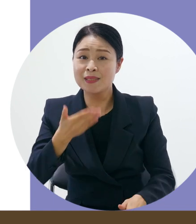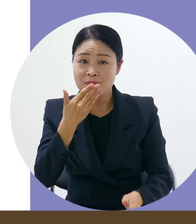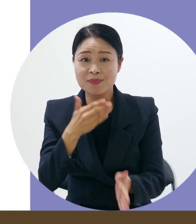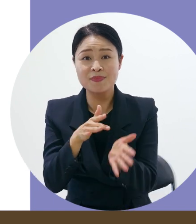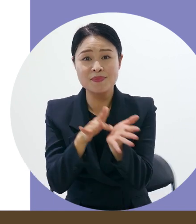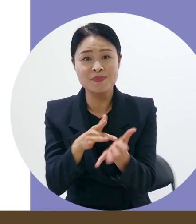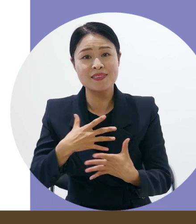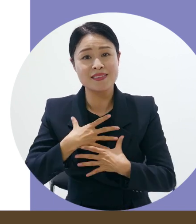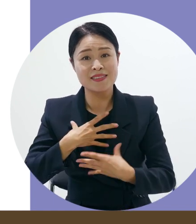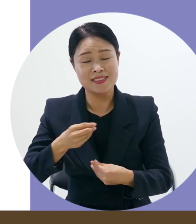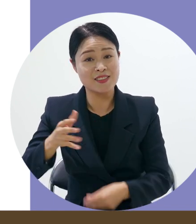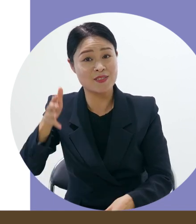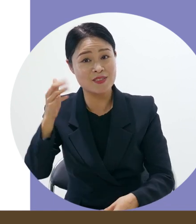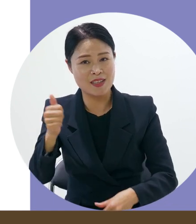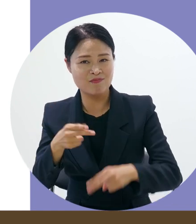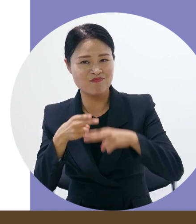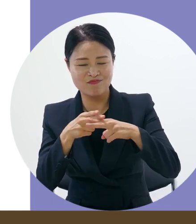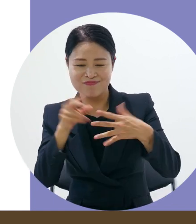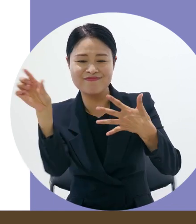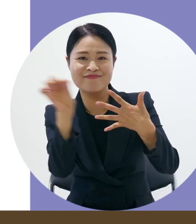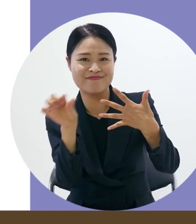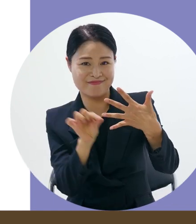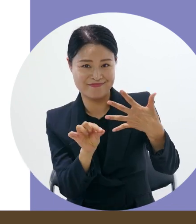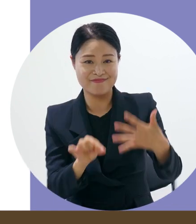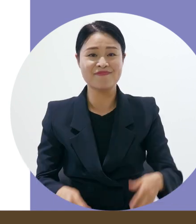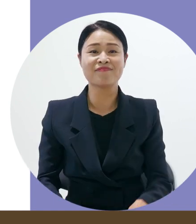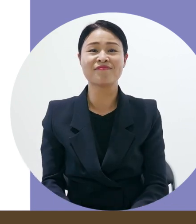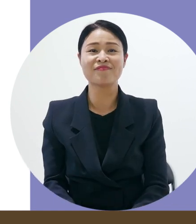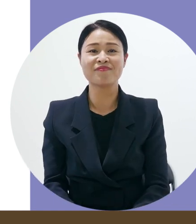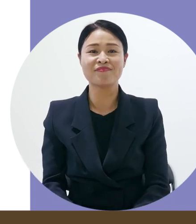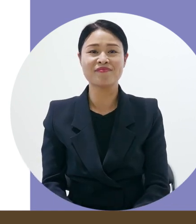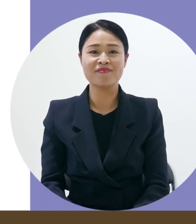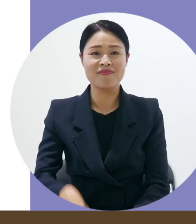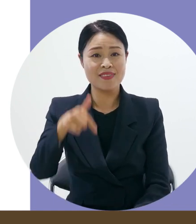식품의약품안전처장이 지정하는 것을 말합니다.